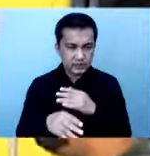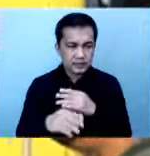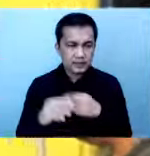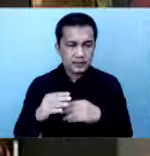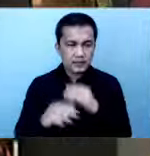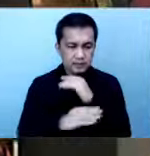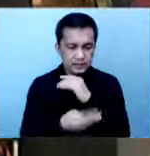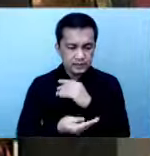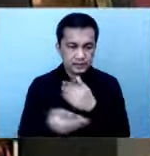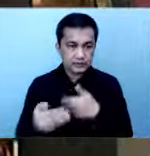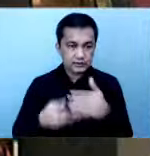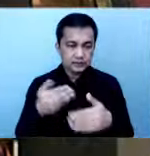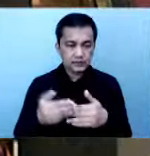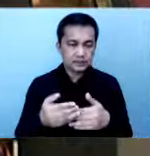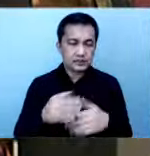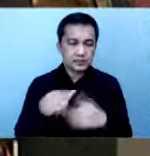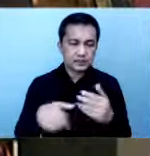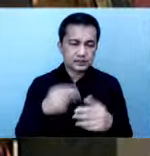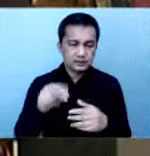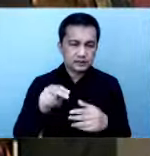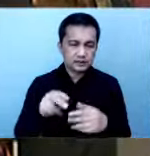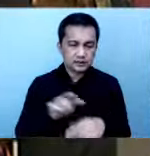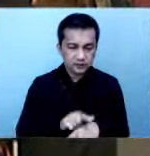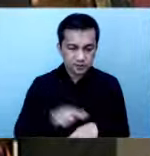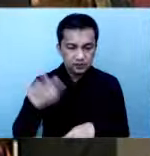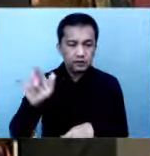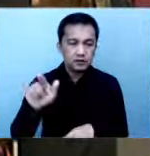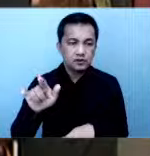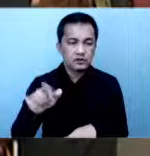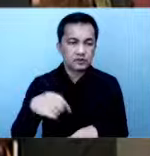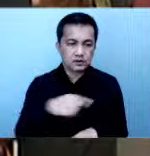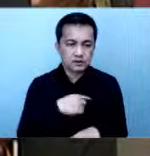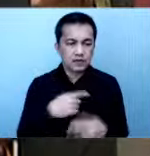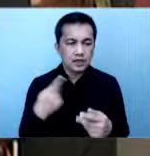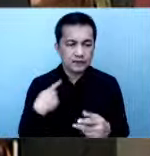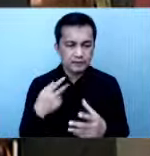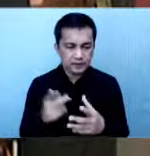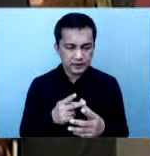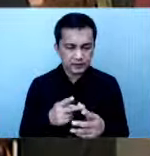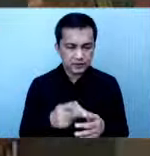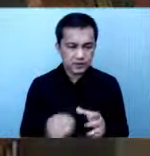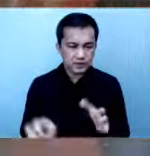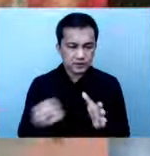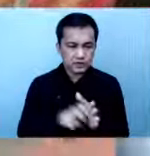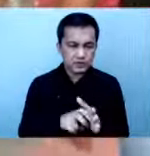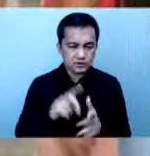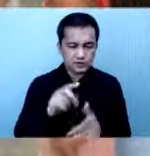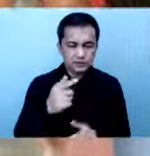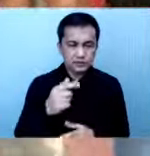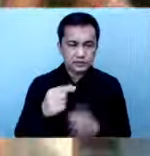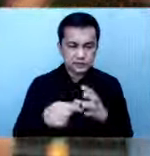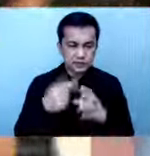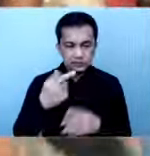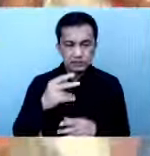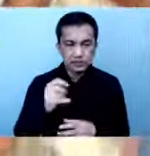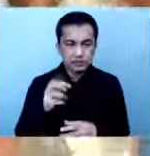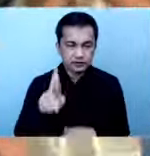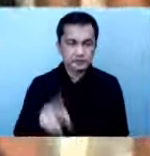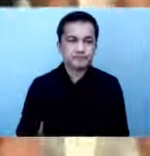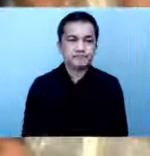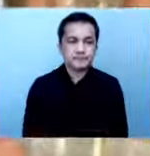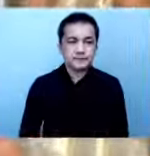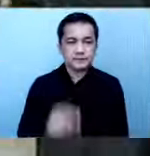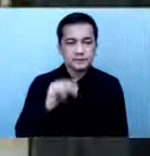ng kinakailangan para makalipad ang ating pasahero will now have priority load sa ating generator set. Paalala ng MIA sa